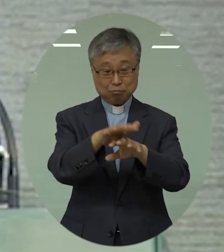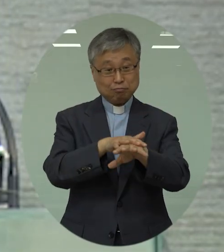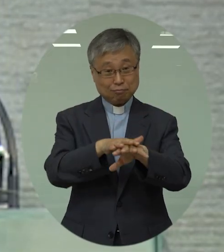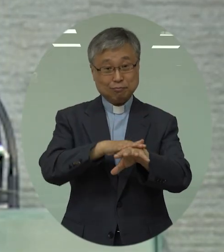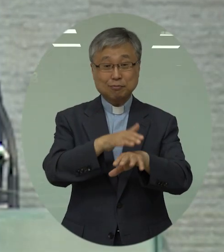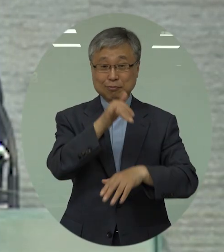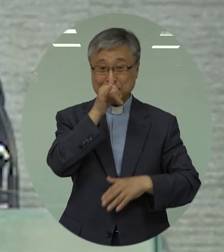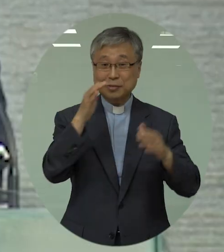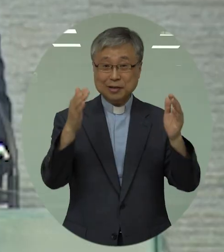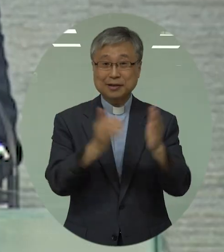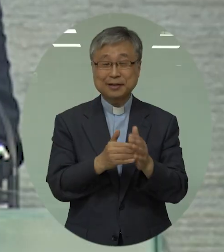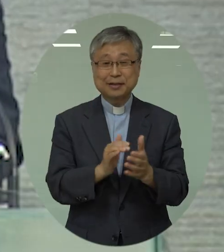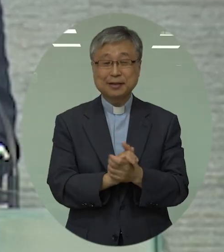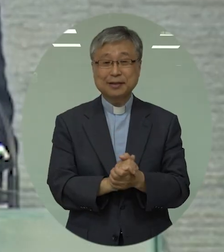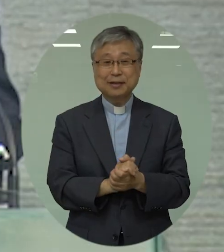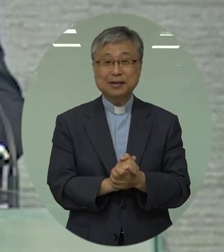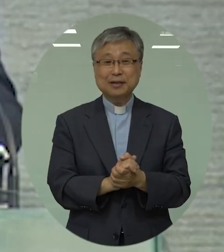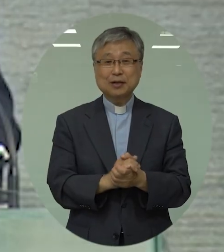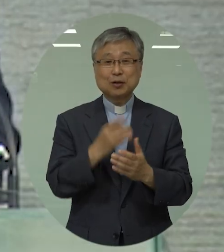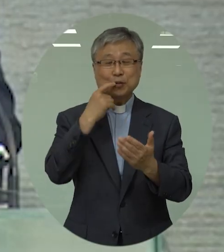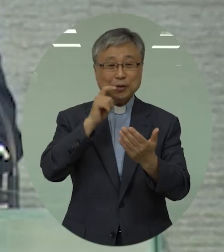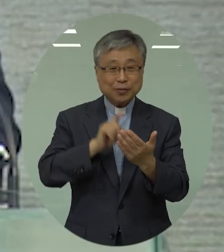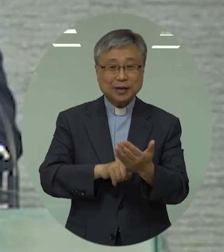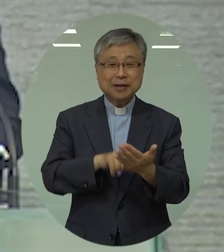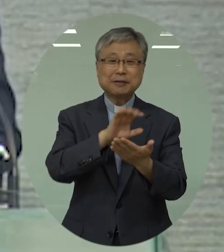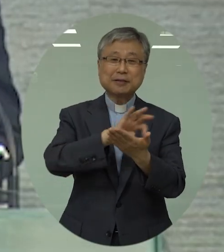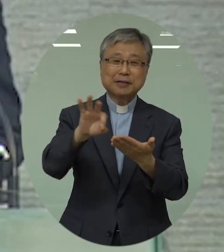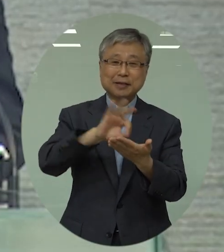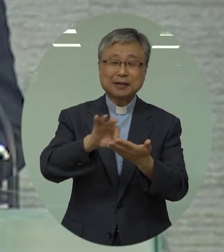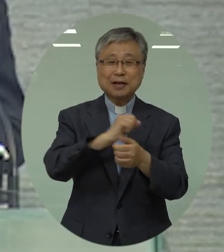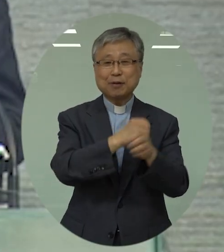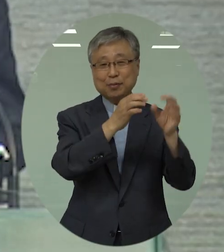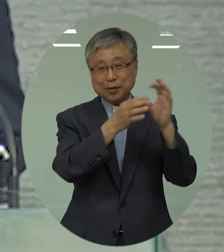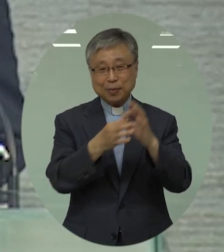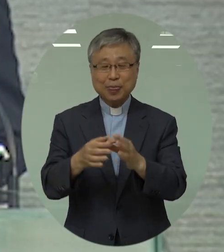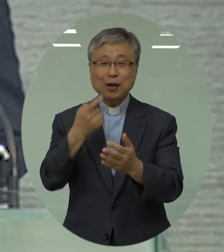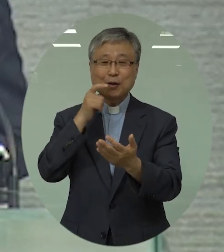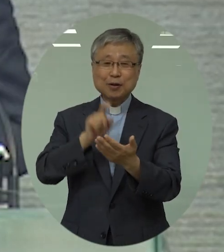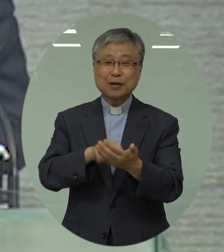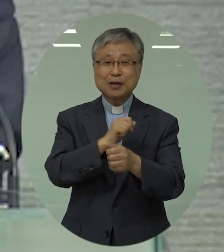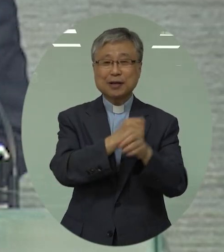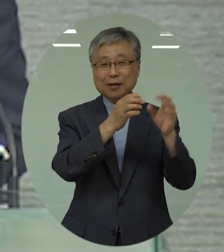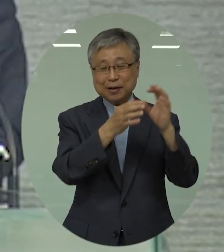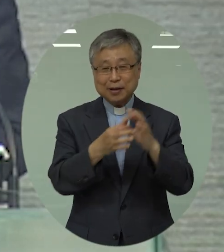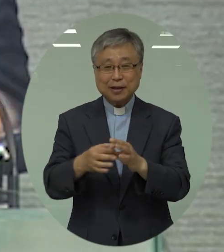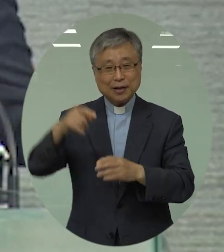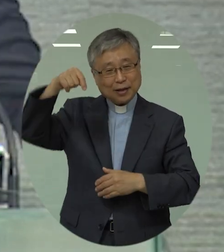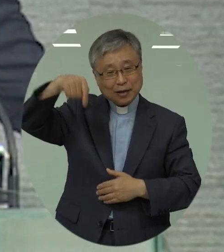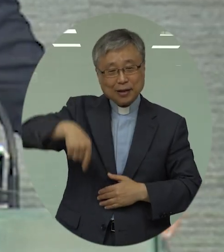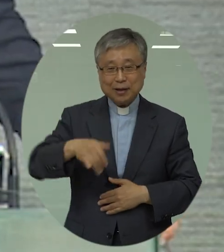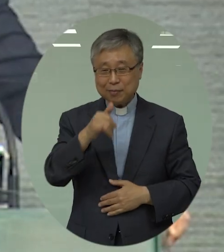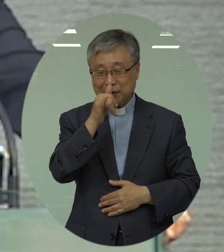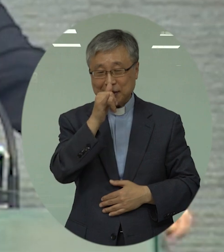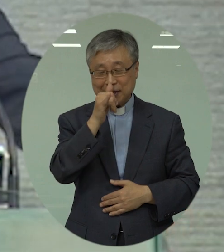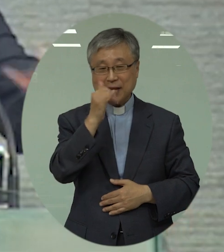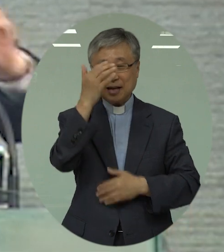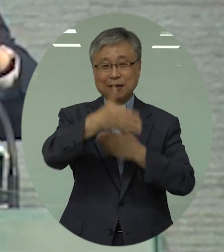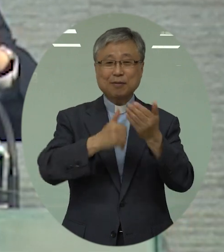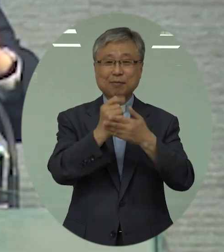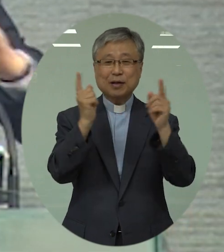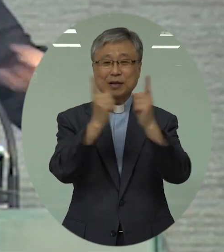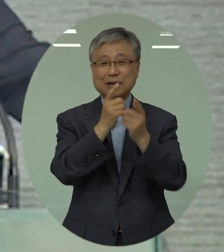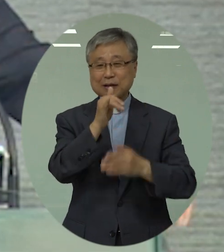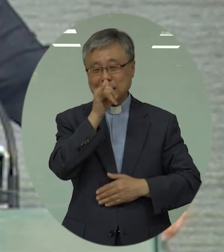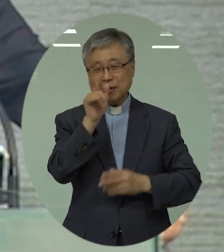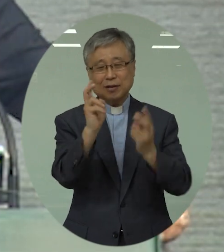있었어요. 이걸 제가 쉽게 좀 적용을 하면서도 쉽게 하면서도 좀 깊이 있게 하나님을 만날 수 있도록 어떻게